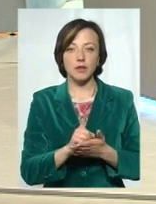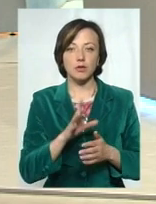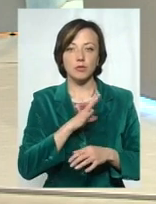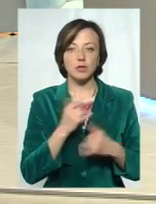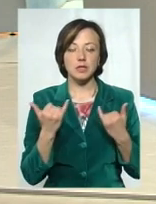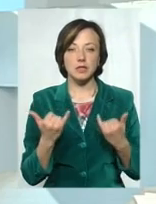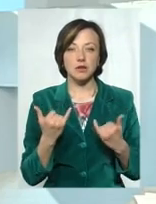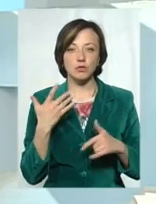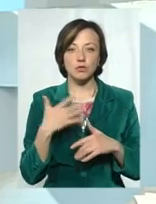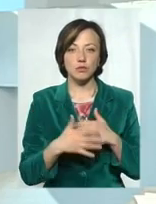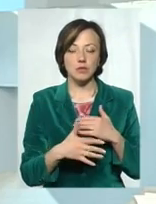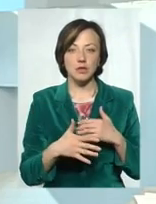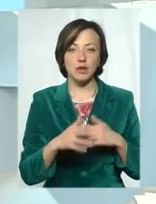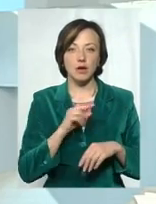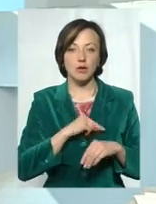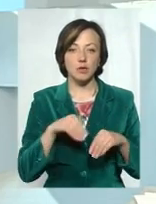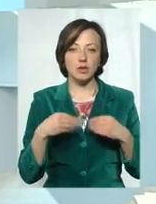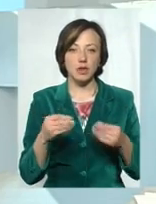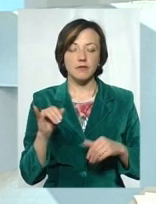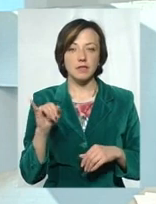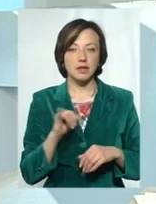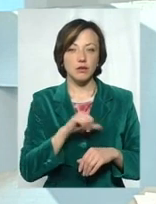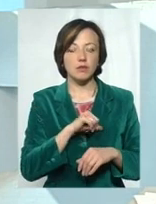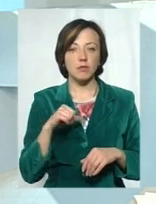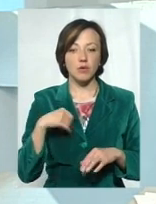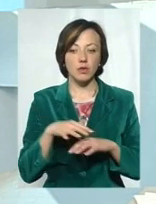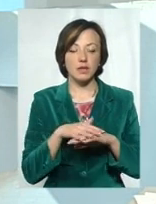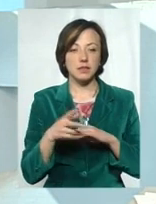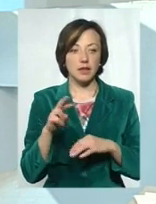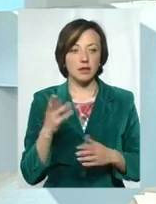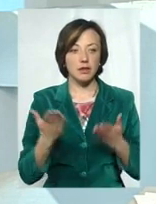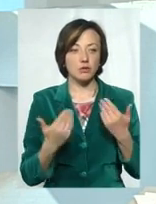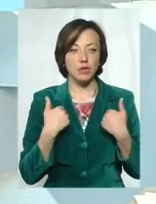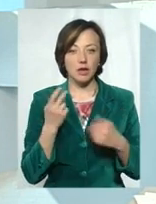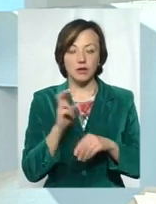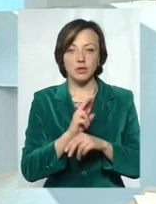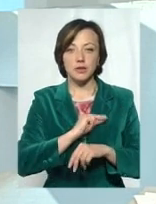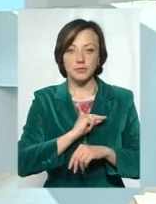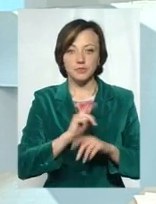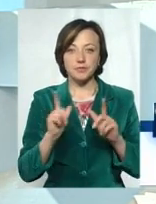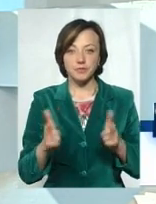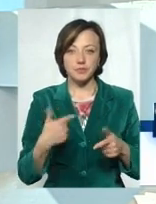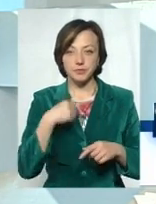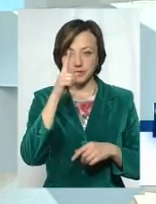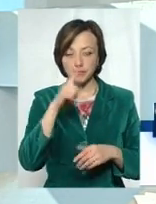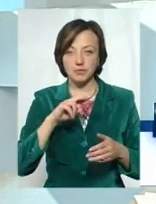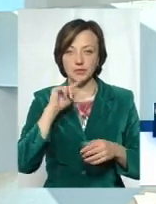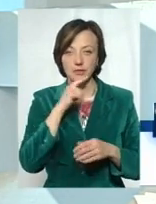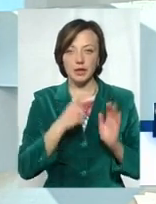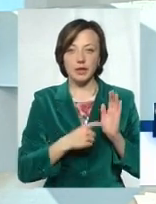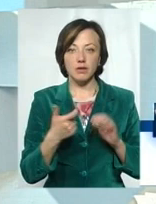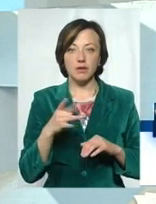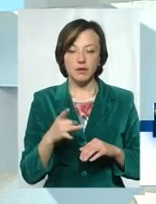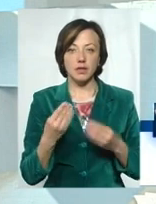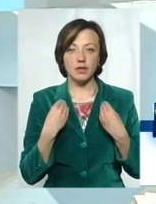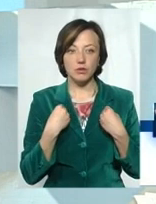зараз розуміння роботодавця і розуміння самого населення. Якщо я йду на роботу і я погоджуюся, що я в місяць зекономлю 600 гривень,